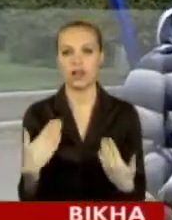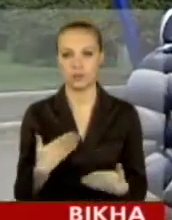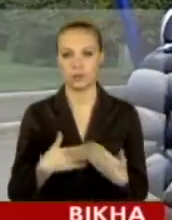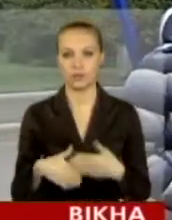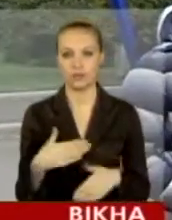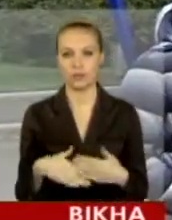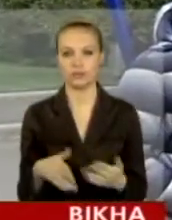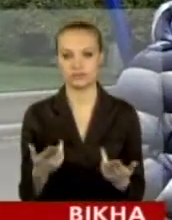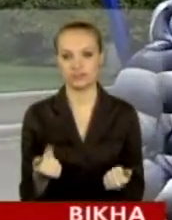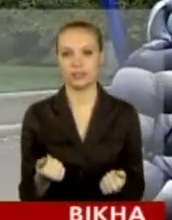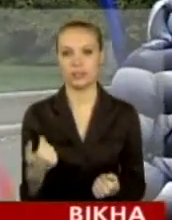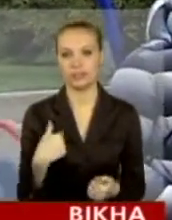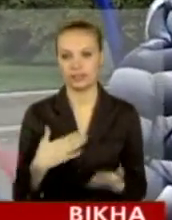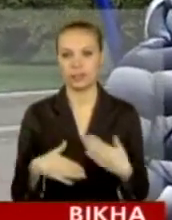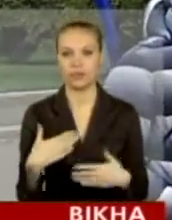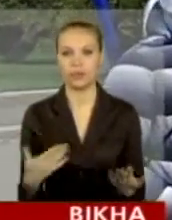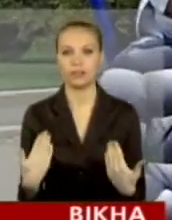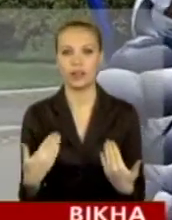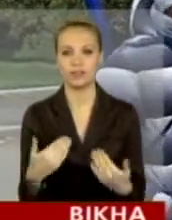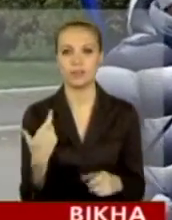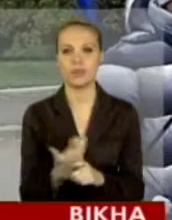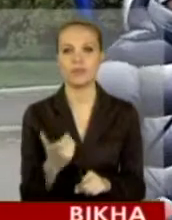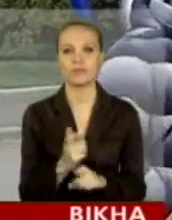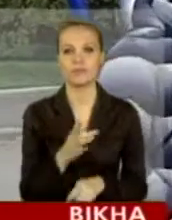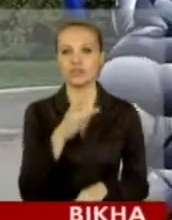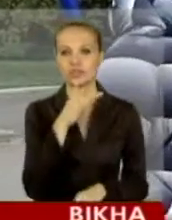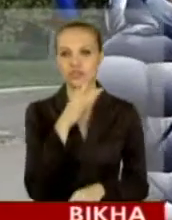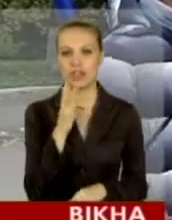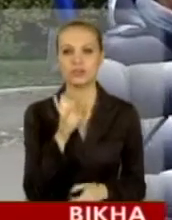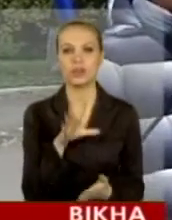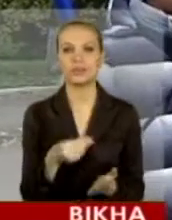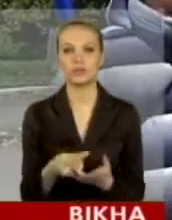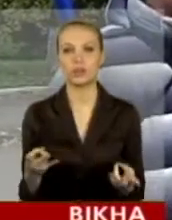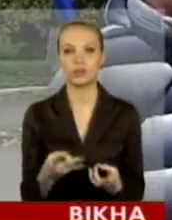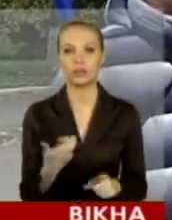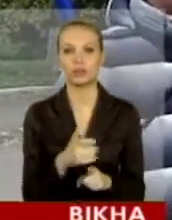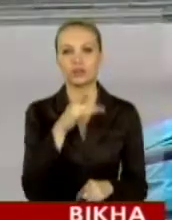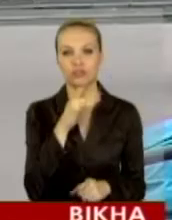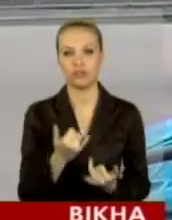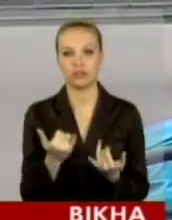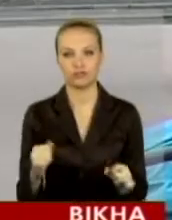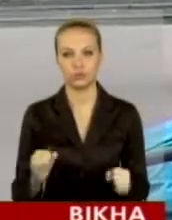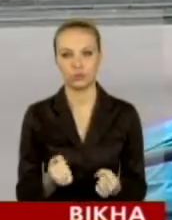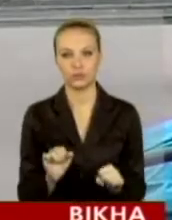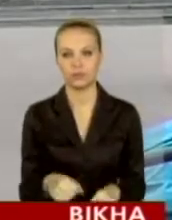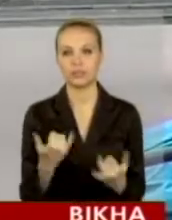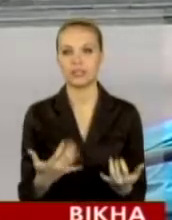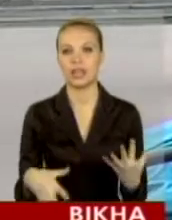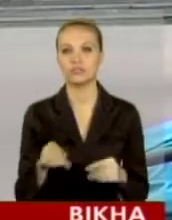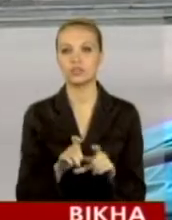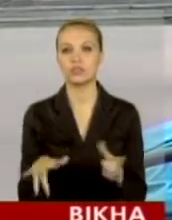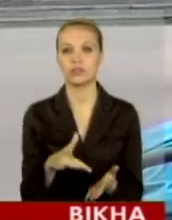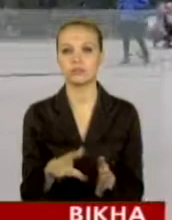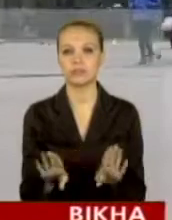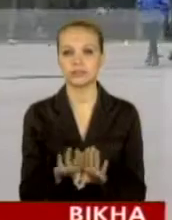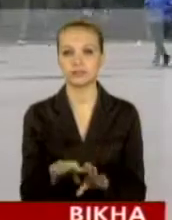задоволений? Так, я задоволений канікулами. Більше часу на свої потреби, більше часу на друзів. Нині усі школи міста